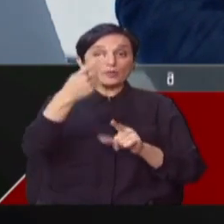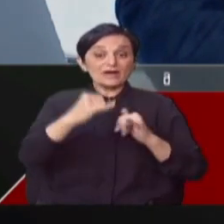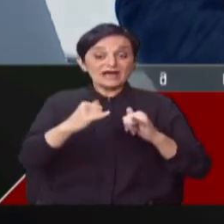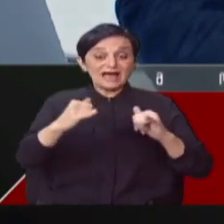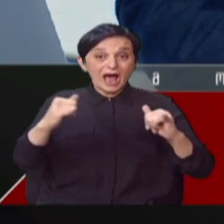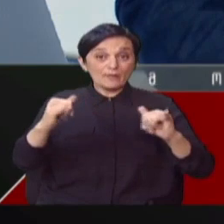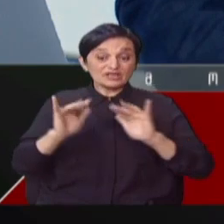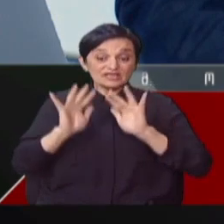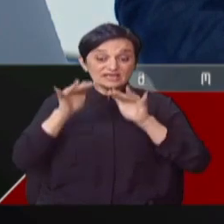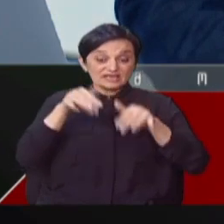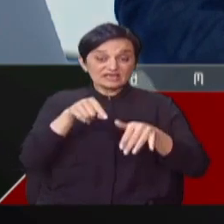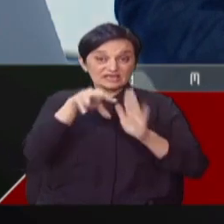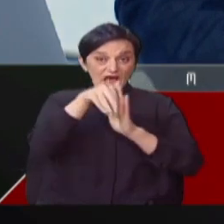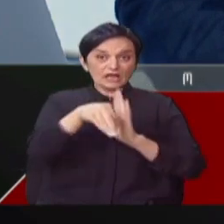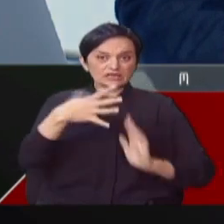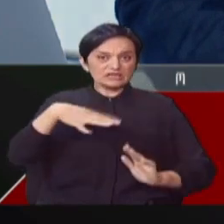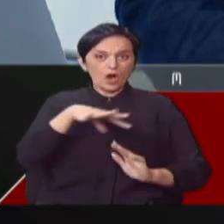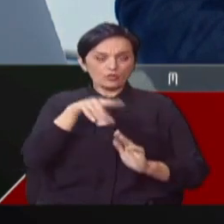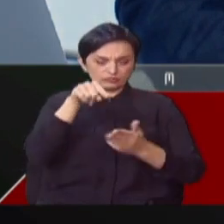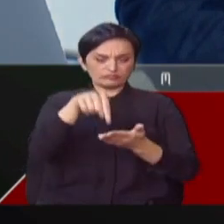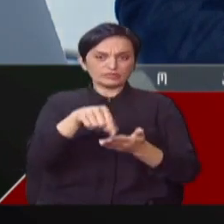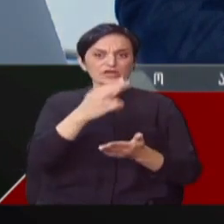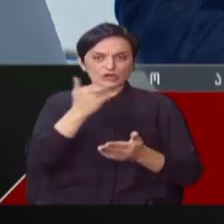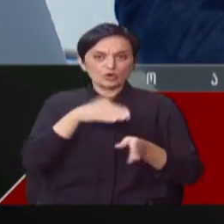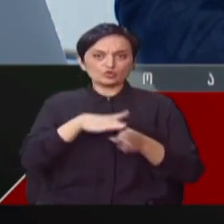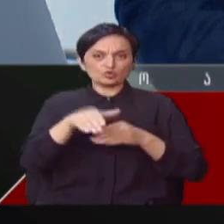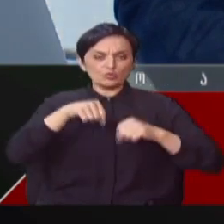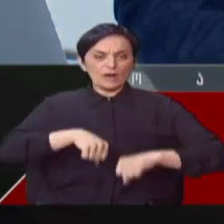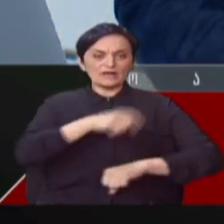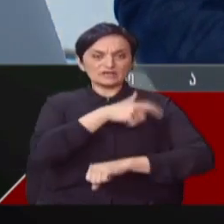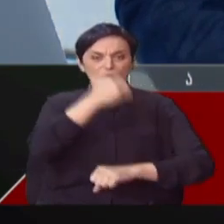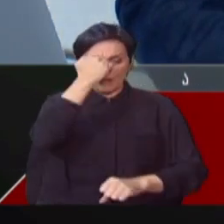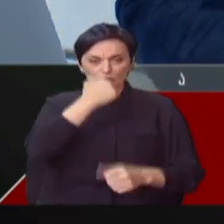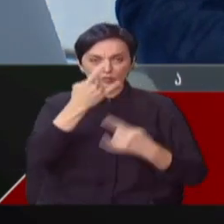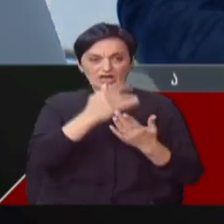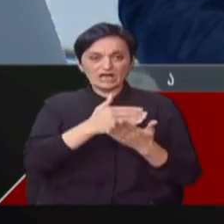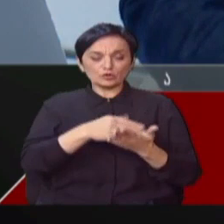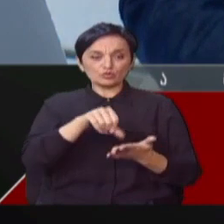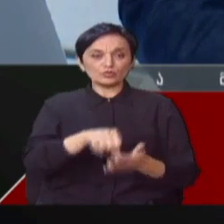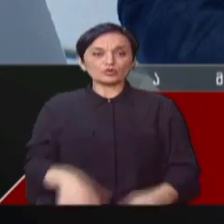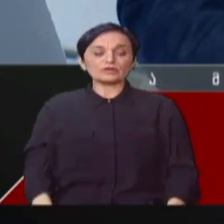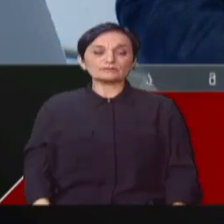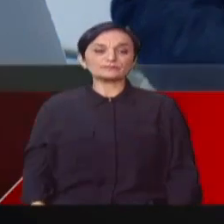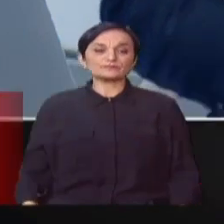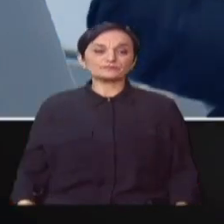gapartoibis alghași, sakartolo auțileblat mocoz, da ucoi gahte struluplebianic eur. Madloba gadacemași monacele